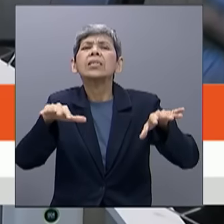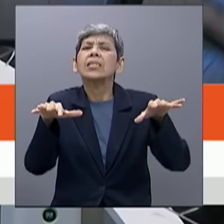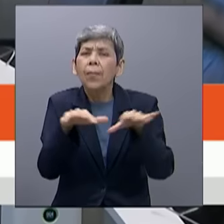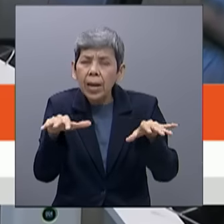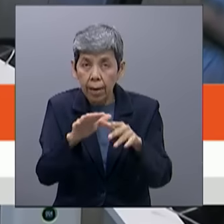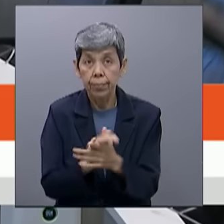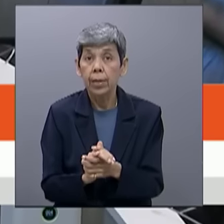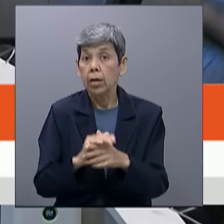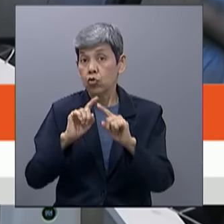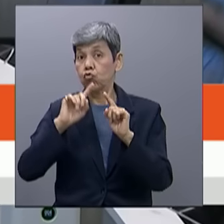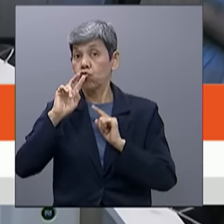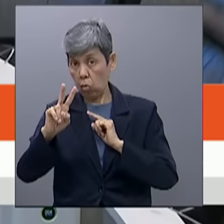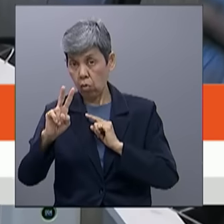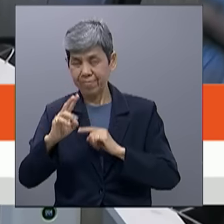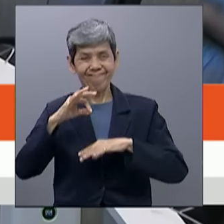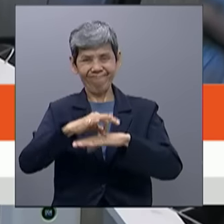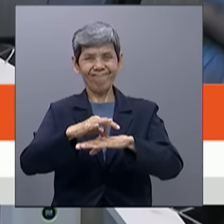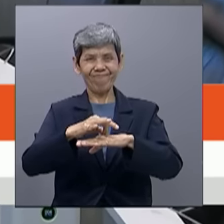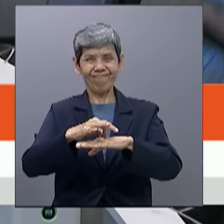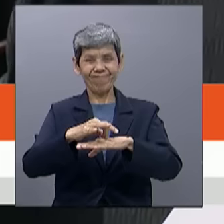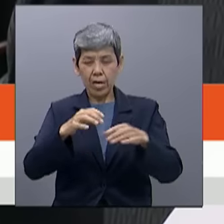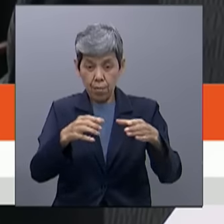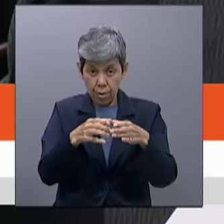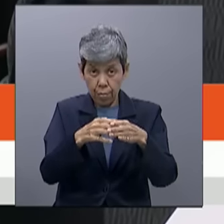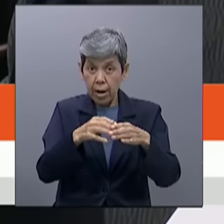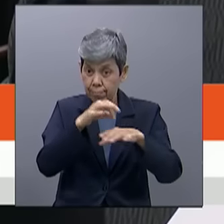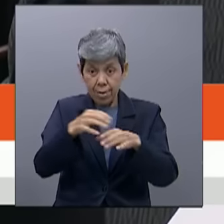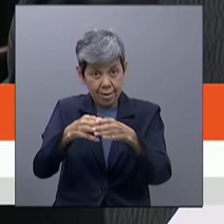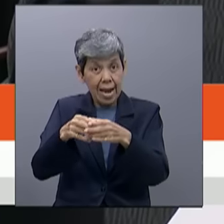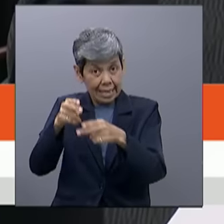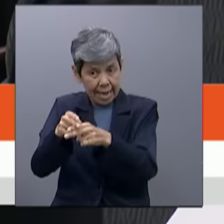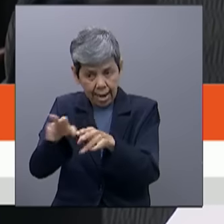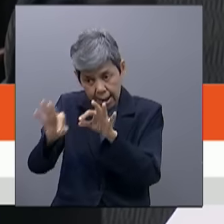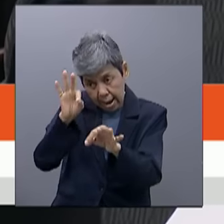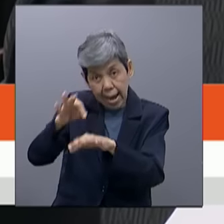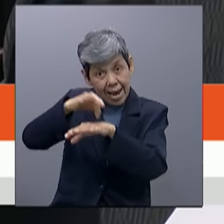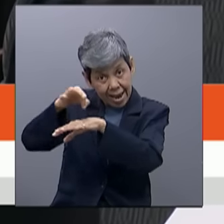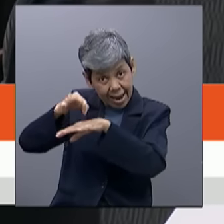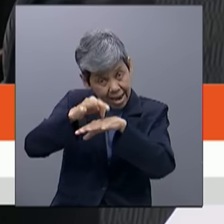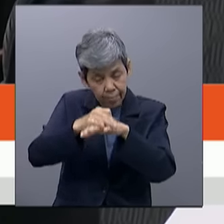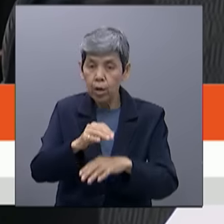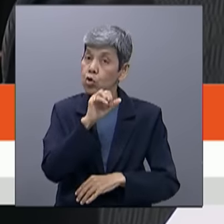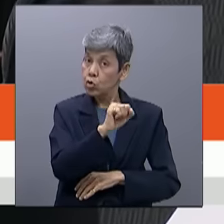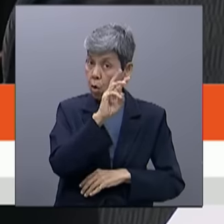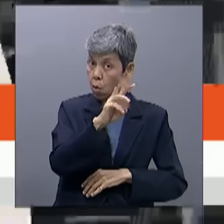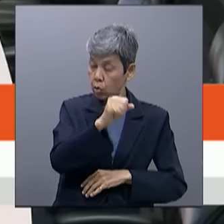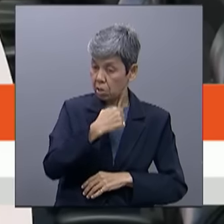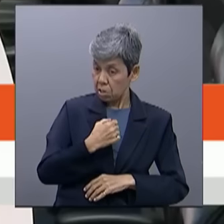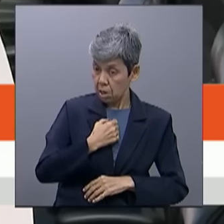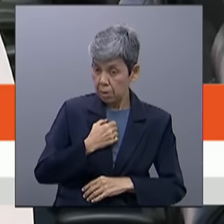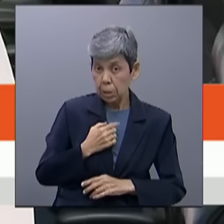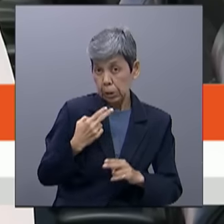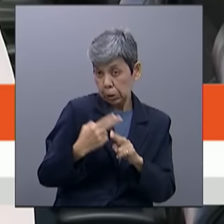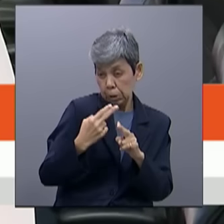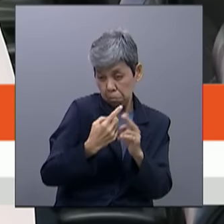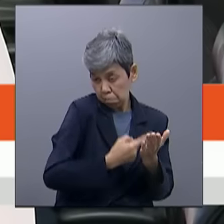ประการที่สองแต่งตั้งคนในองค์กรอิสระก็ไม่ได้หมายความว่าวุฒิสภาจะเป็นคนเสน